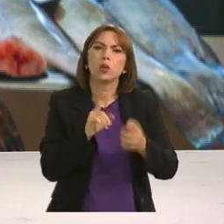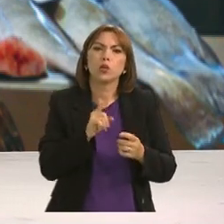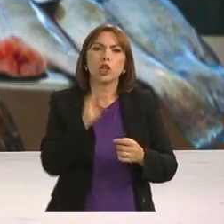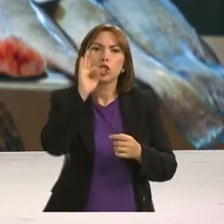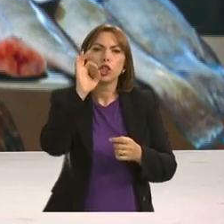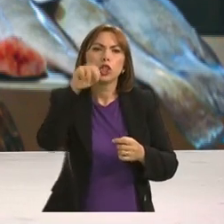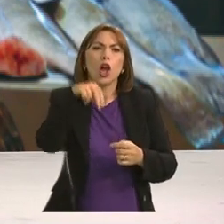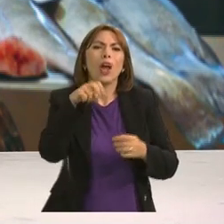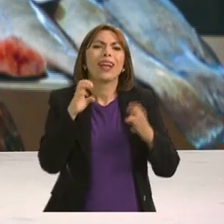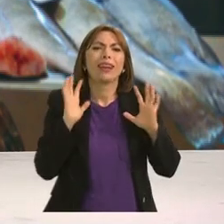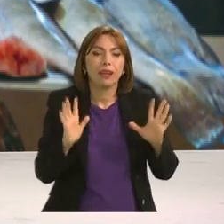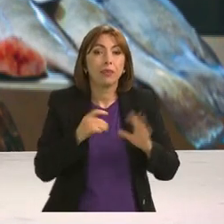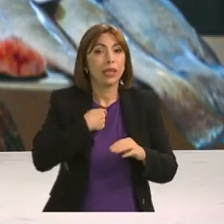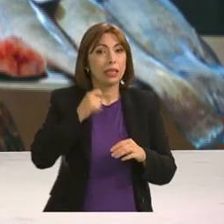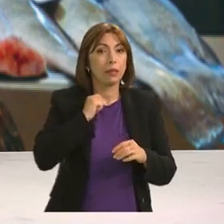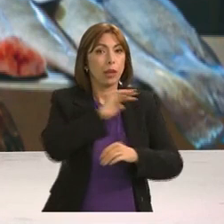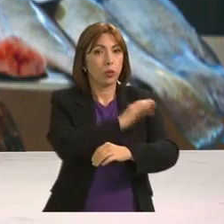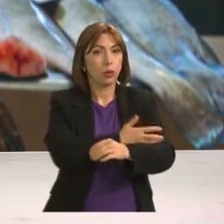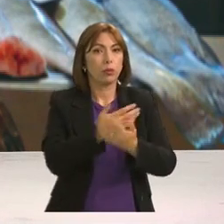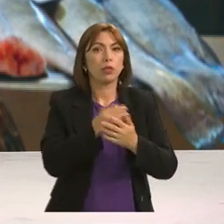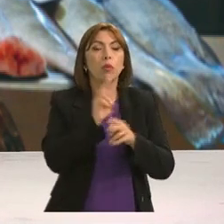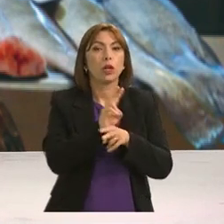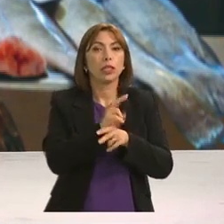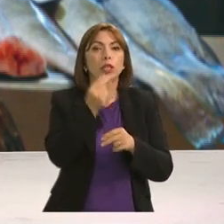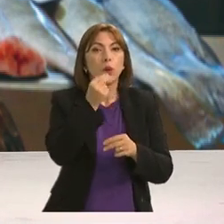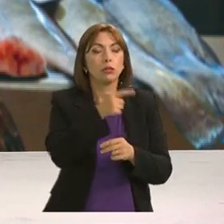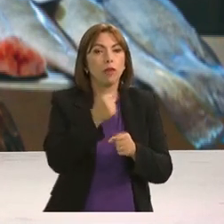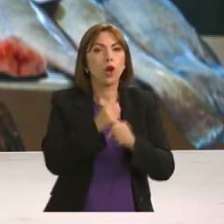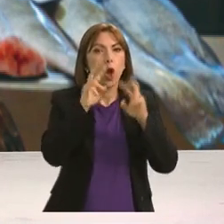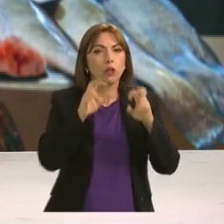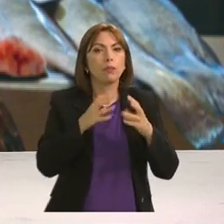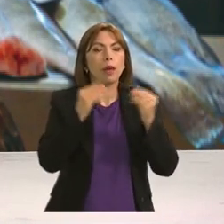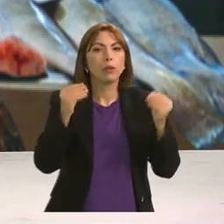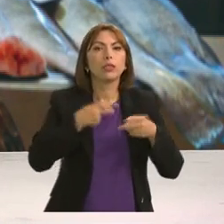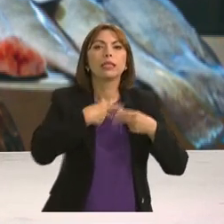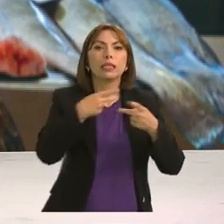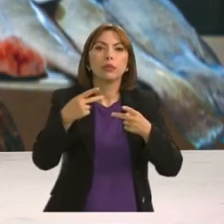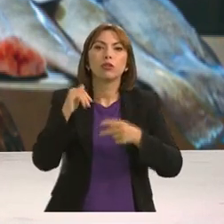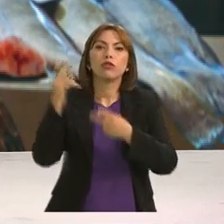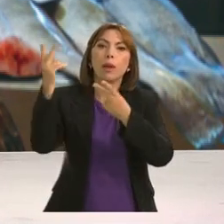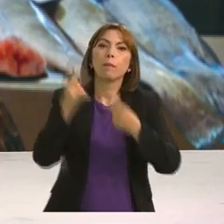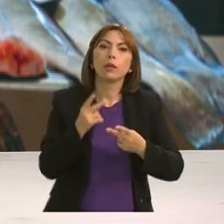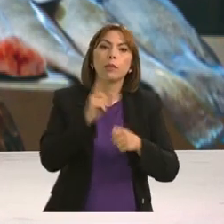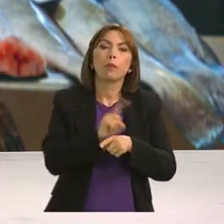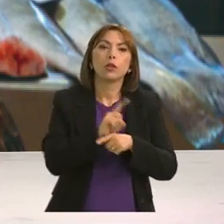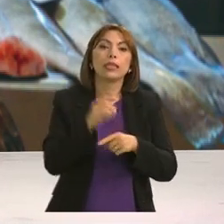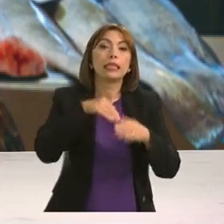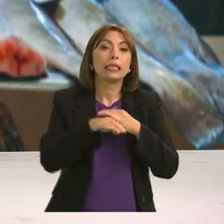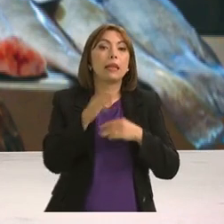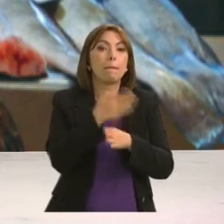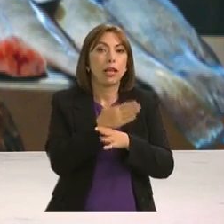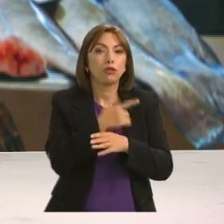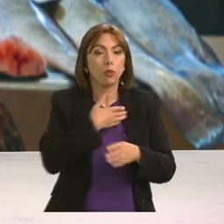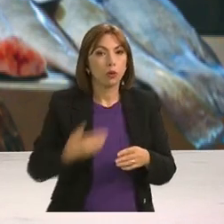despre tone. Inspectorii Autorității pentru Protecția Consumatorilor au făcut controle la mai mulți distribuitori și importatori de produse din